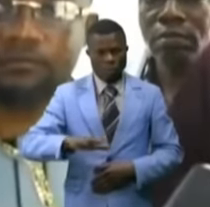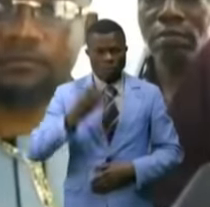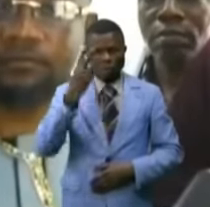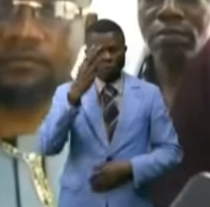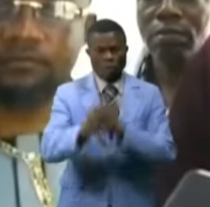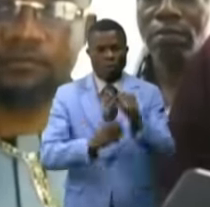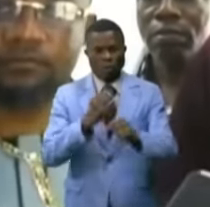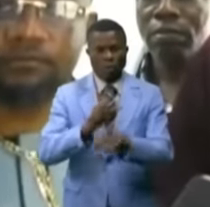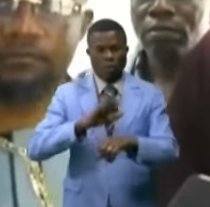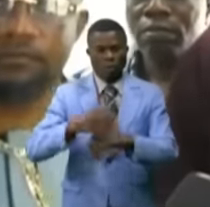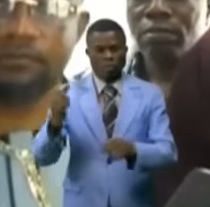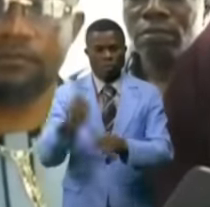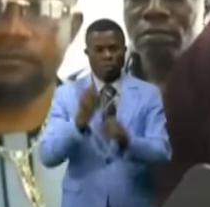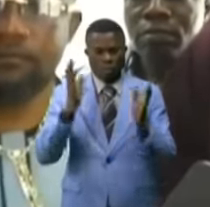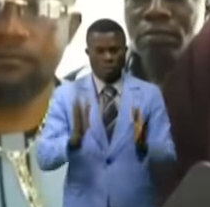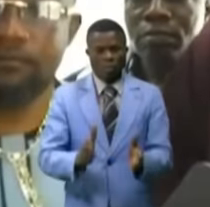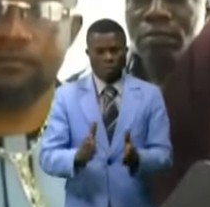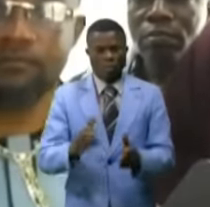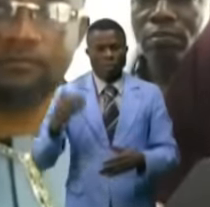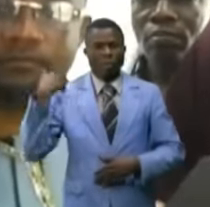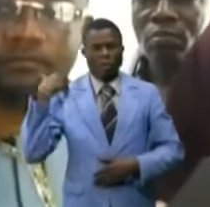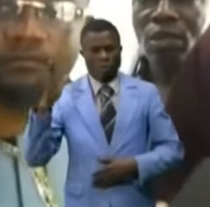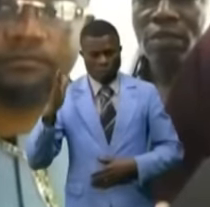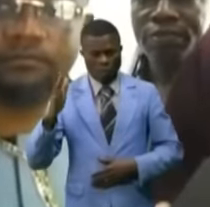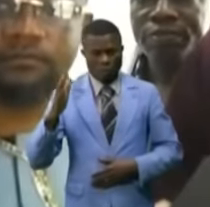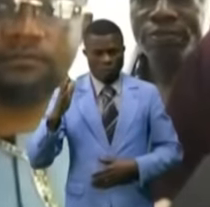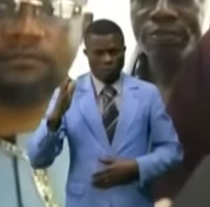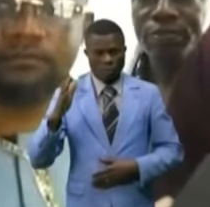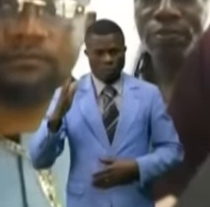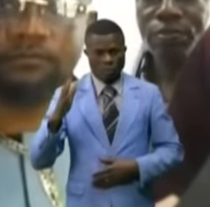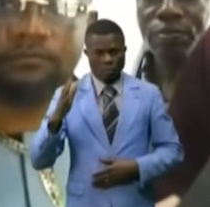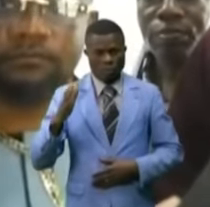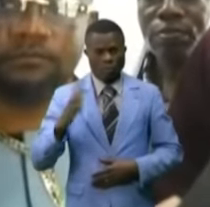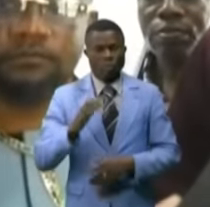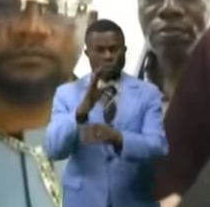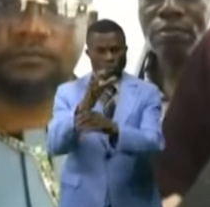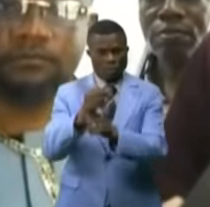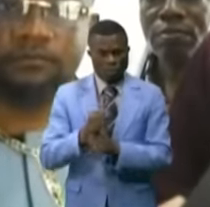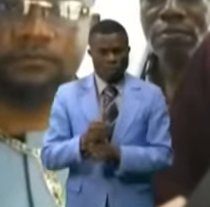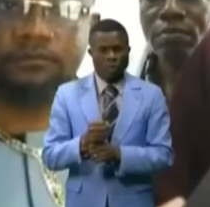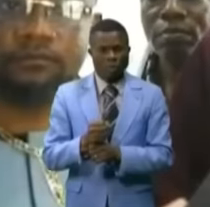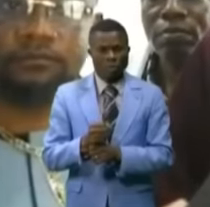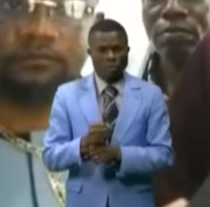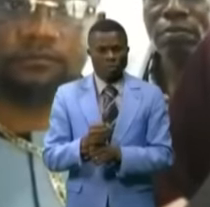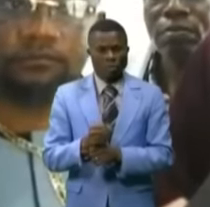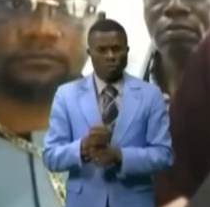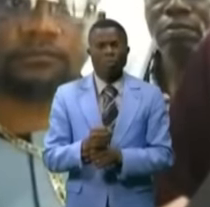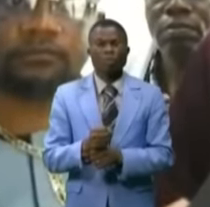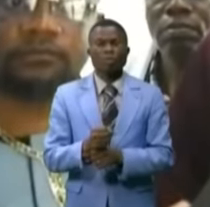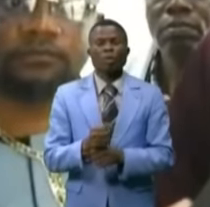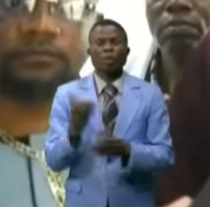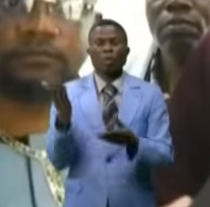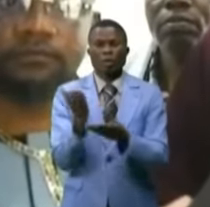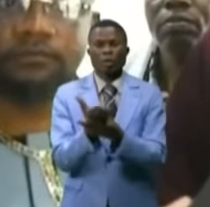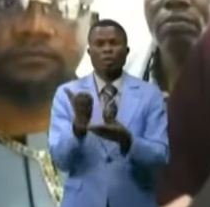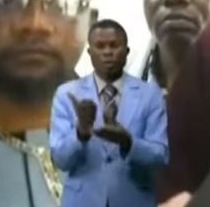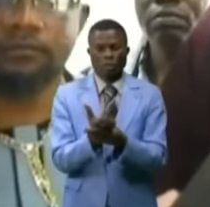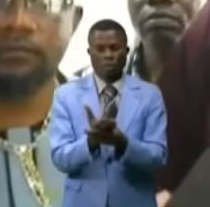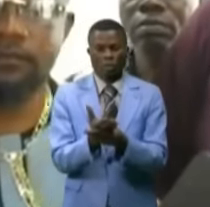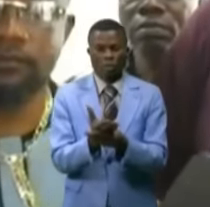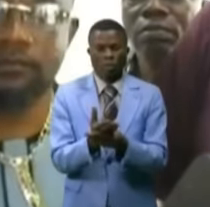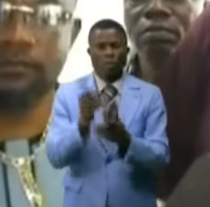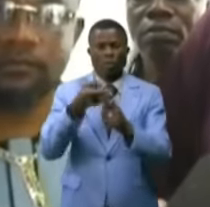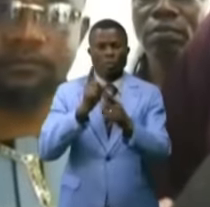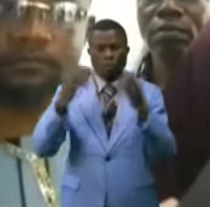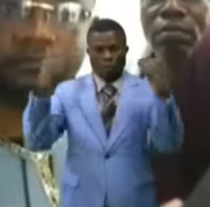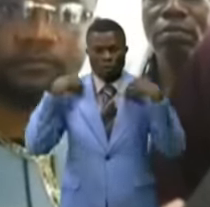après, les agents des carrières et des services publics de l'État venaient de recevoir les décrets des chefs de